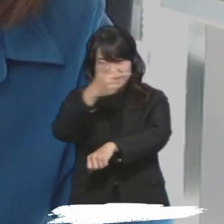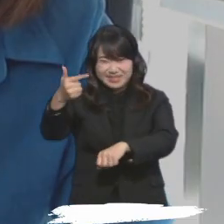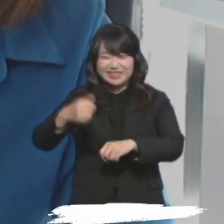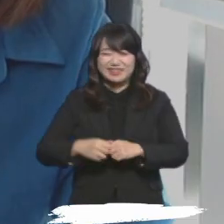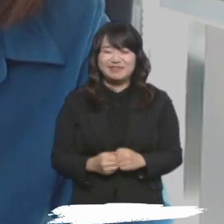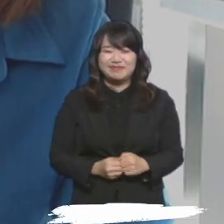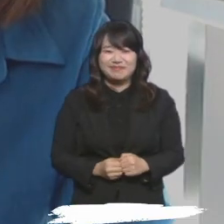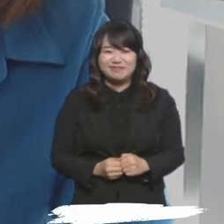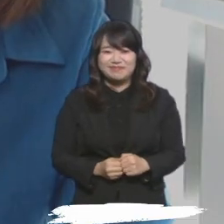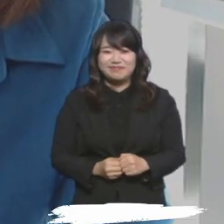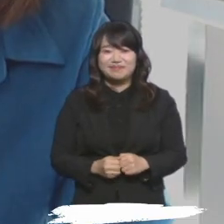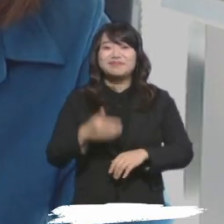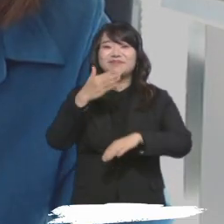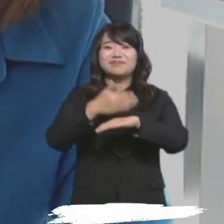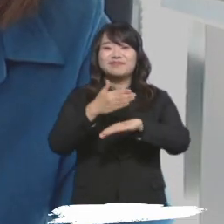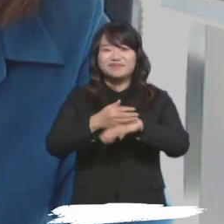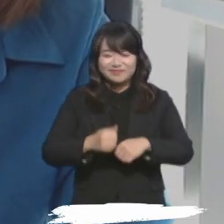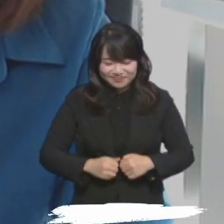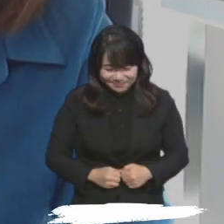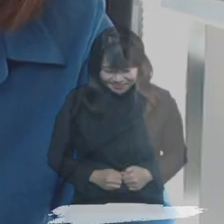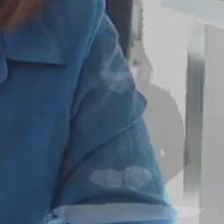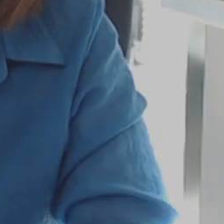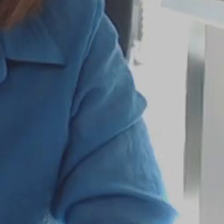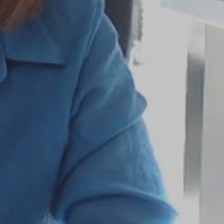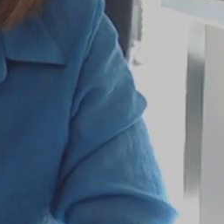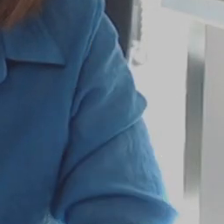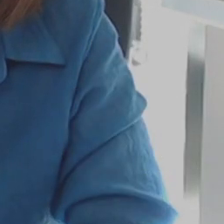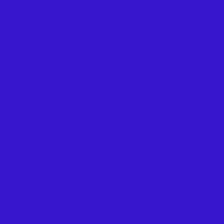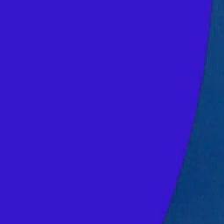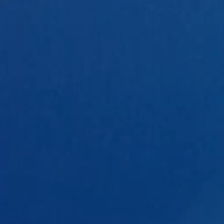많으셨습니다. 네, 감사합니다.